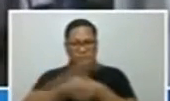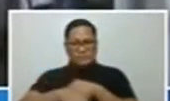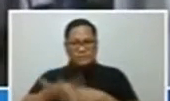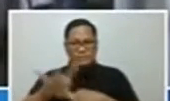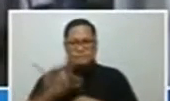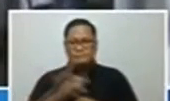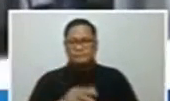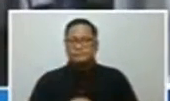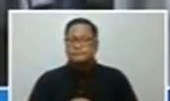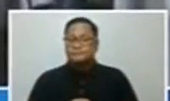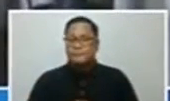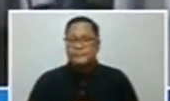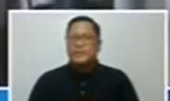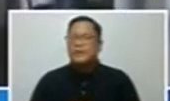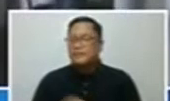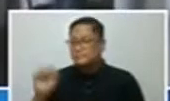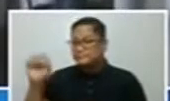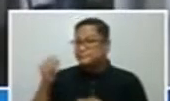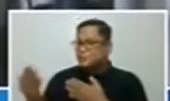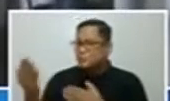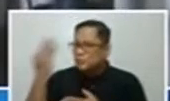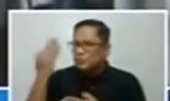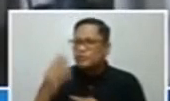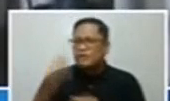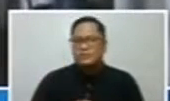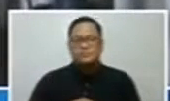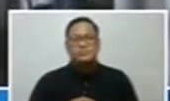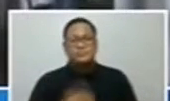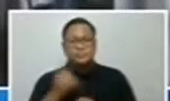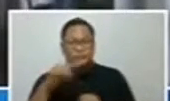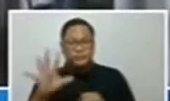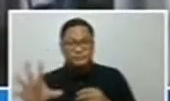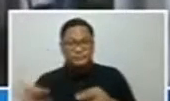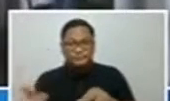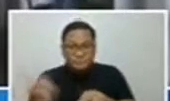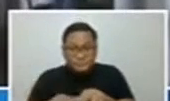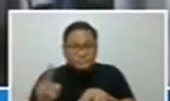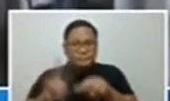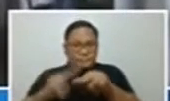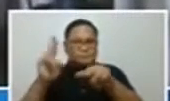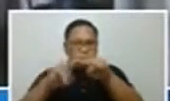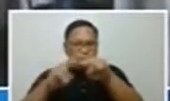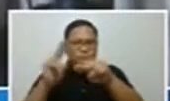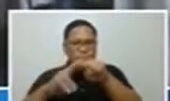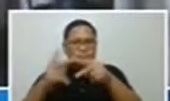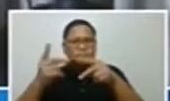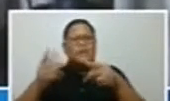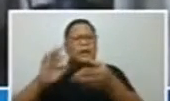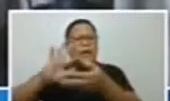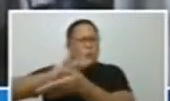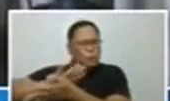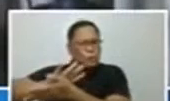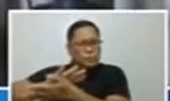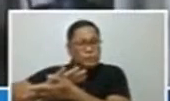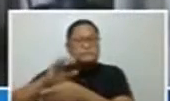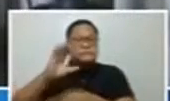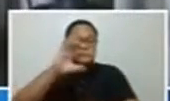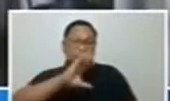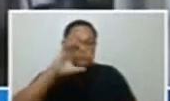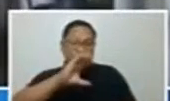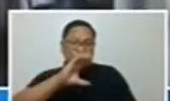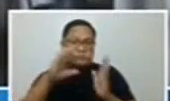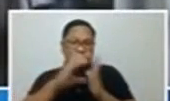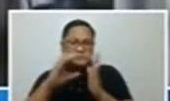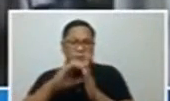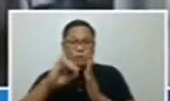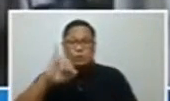passes, nandiyan naman yung tinatawag nating mga authorized persons outside of residence, no?